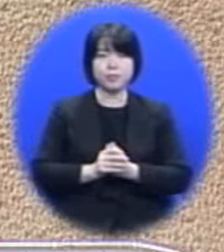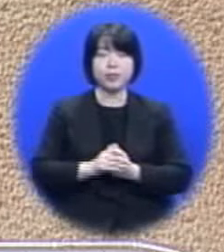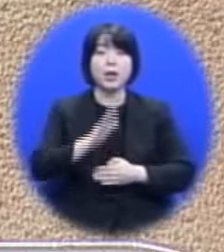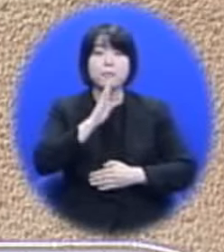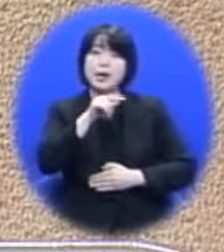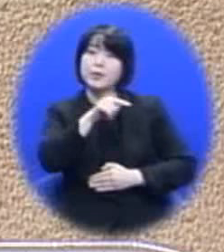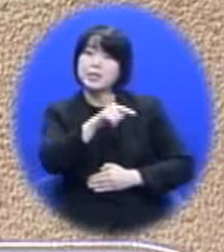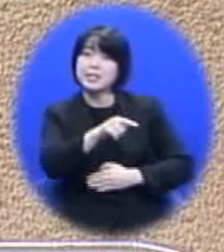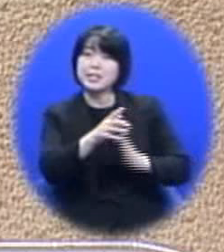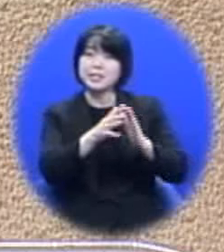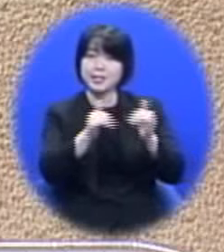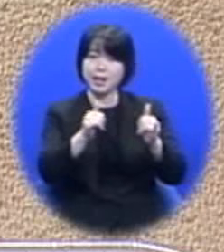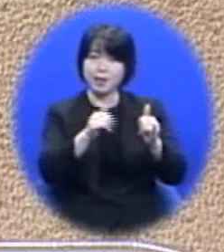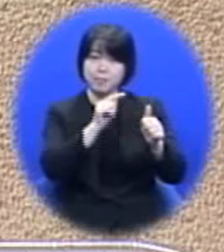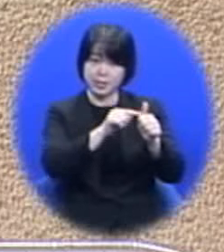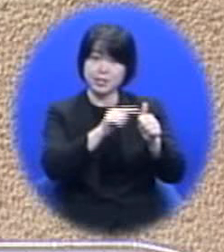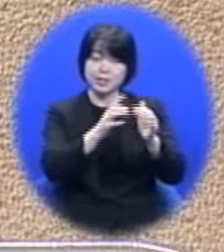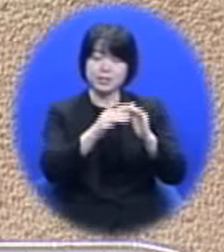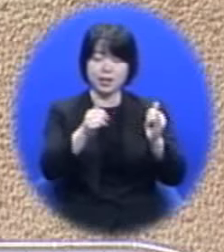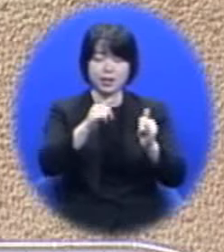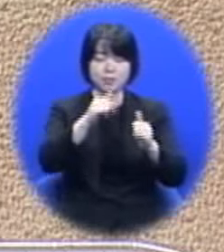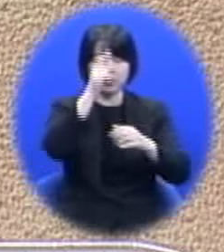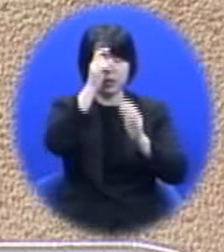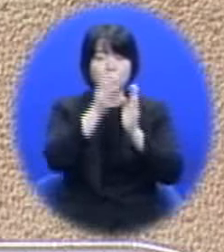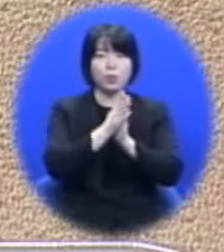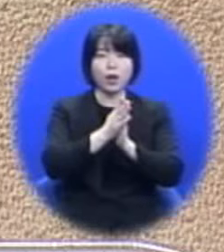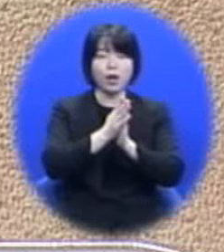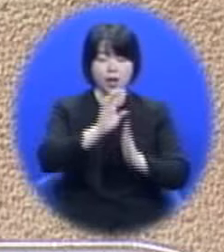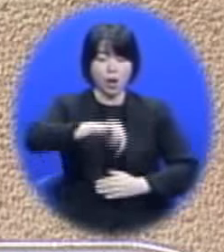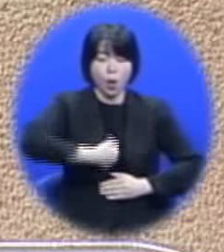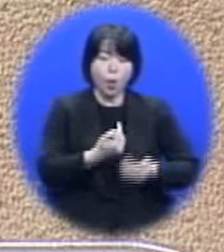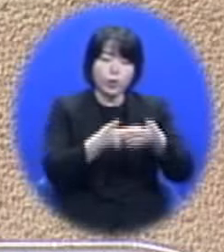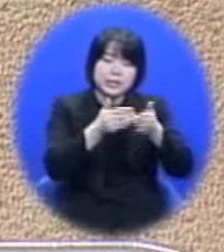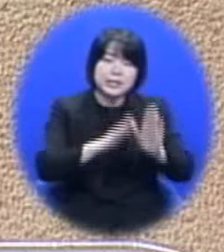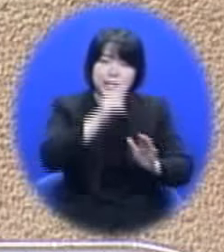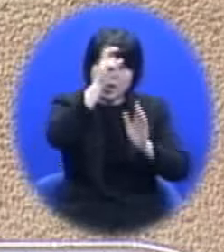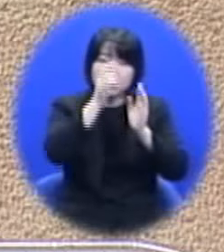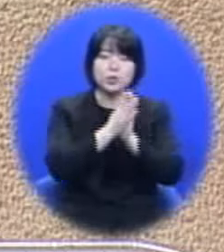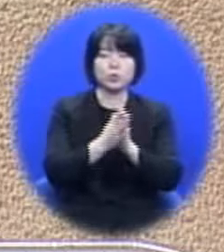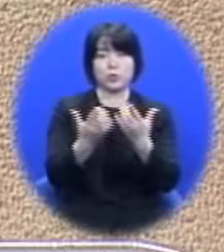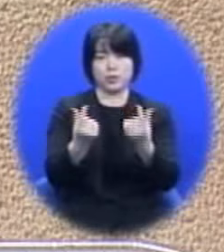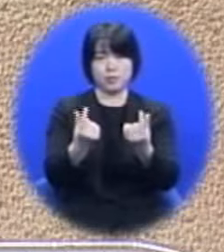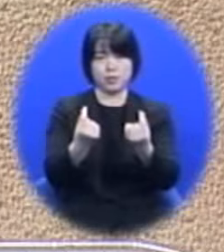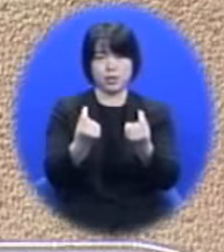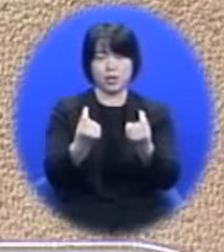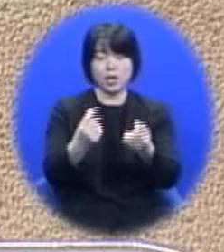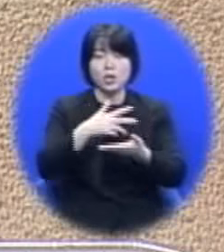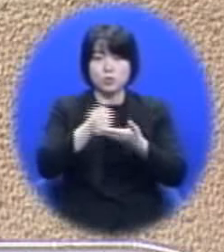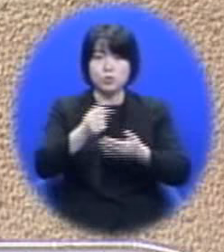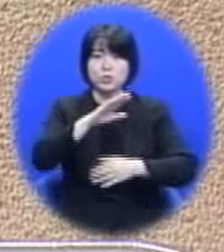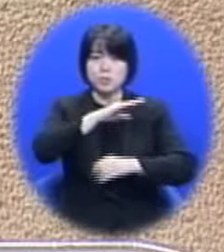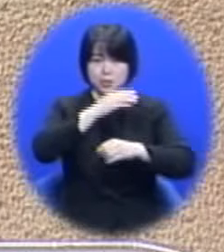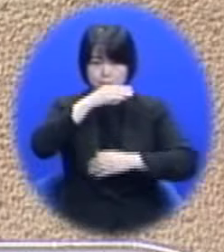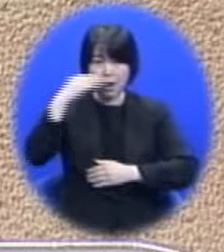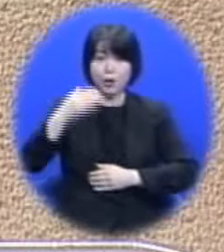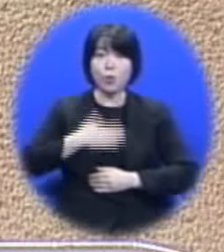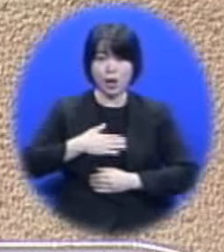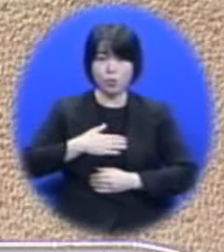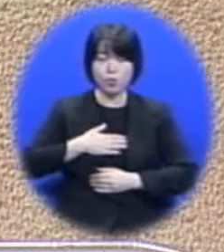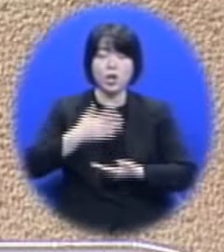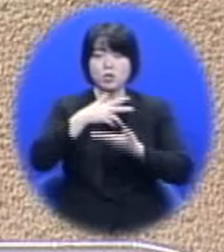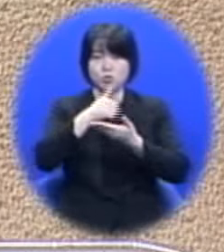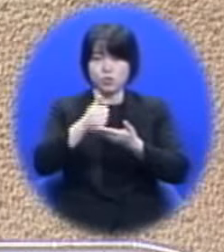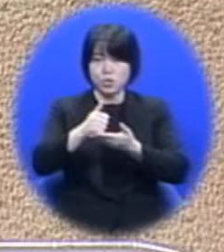바로 이 사람의 기도가 골방기도예요. 주님을 알고 주님을 정말 믿고 주님을 바라보는 기도죠.